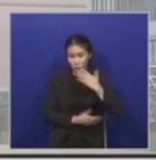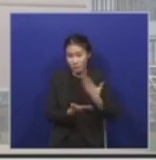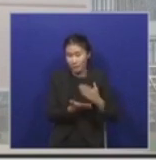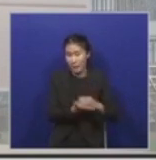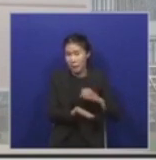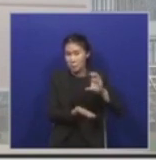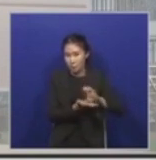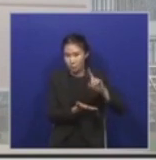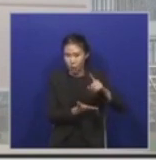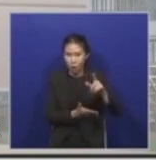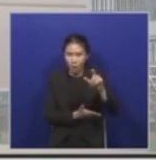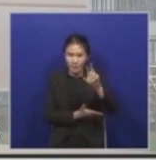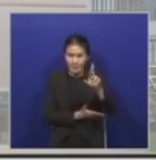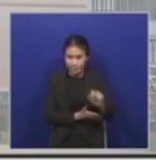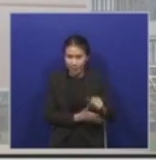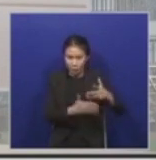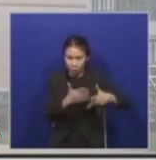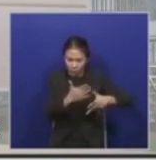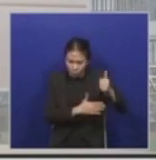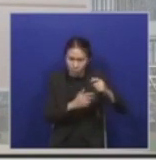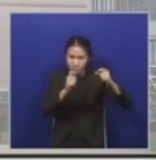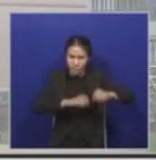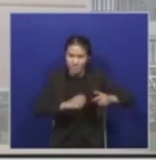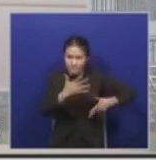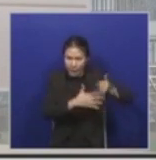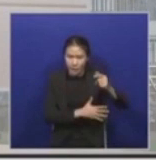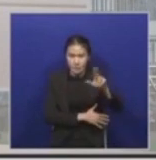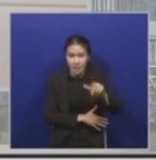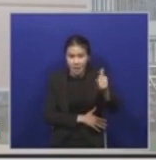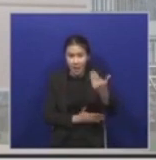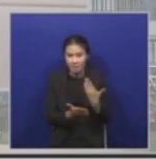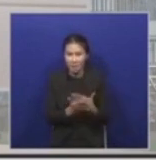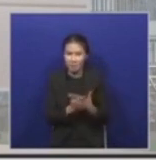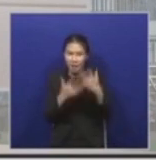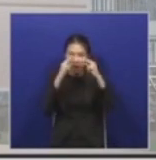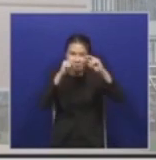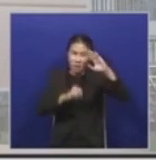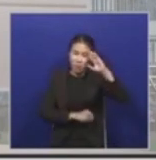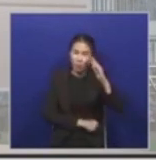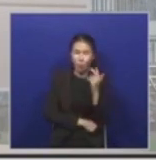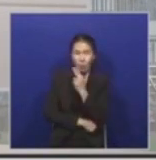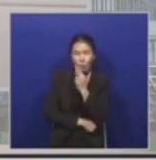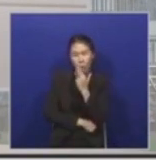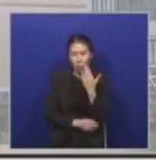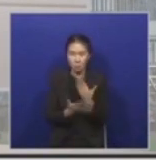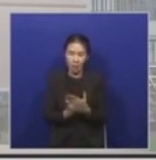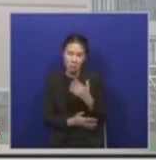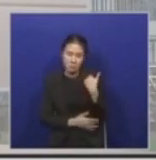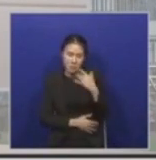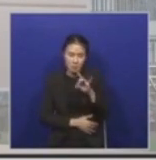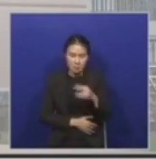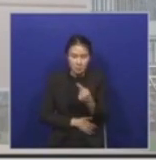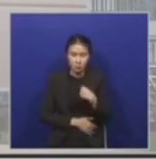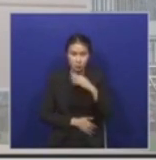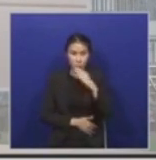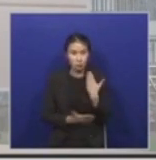ช้เนี่ยนะอีก 88,000 กว่าล้านบาทเพราะฉะนั้นท่านประธานที่เคารพครับย้ำนะครับว่าถ้าตัดไม่ได้ท่